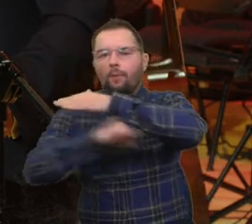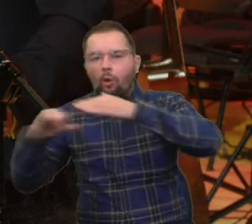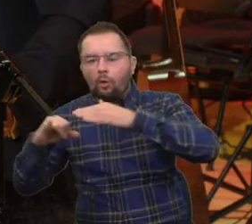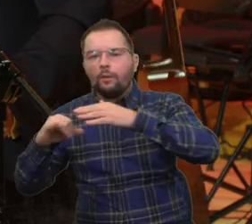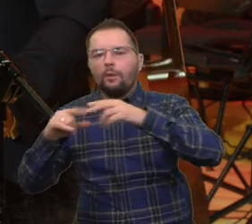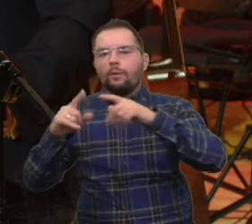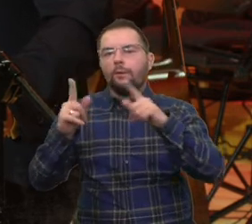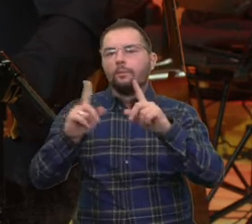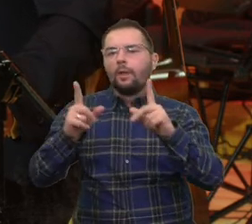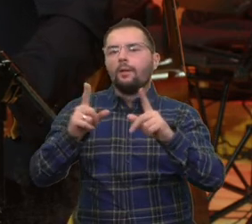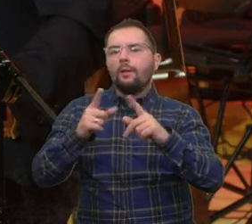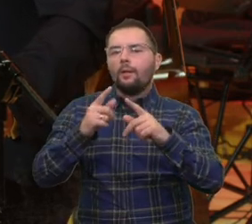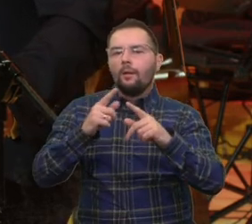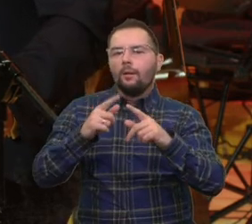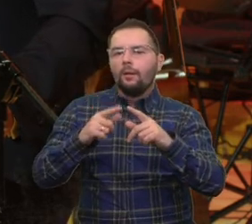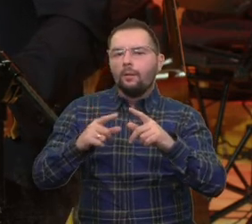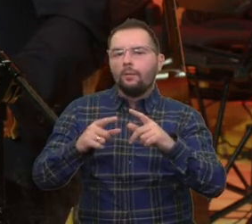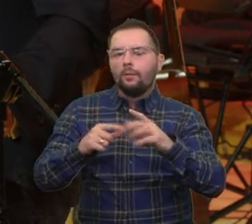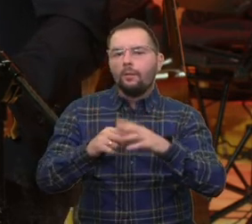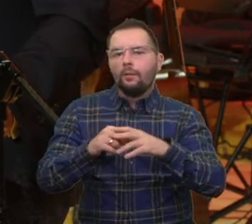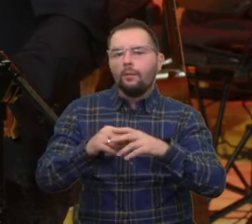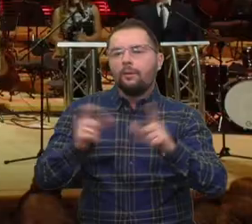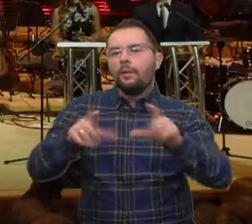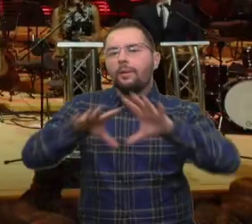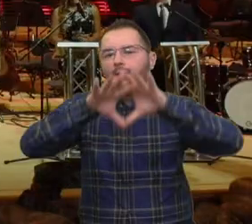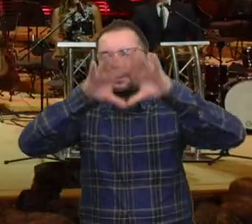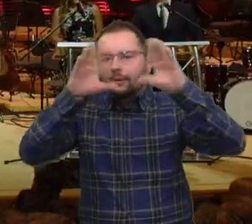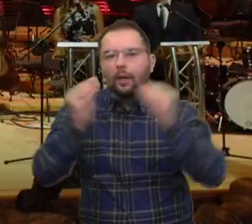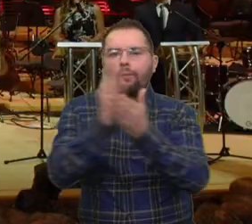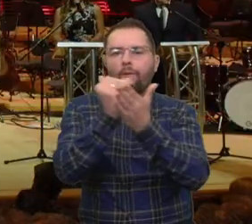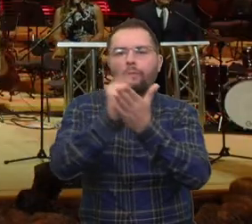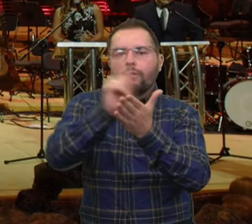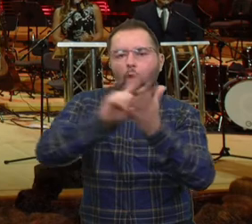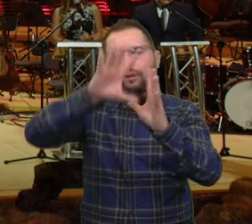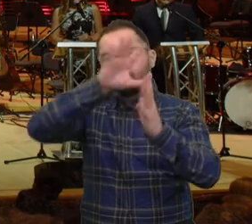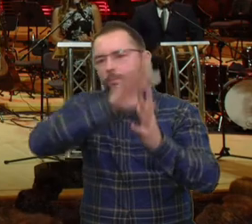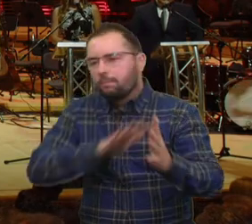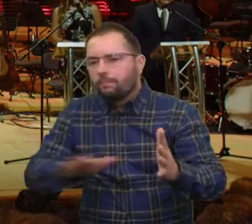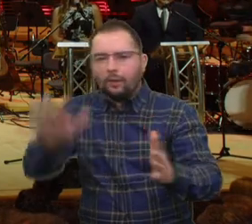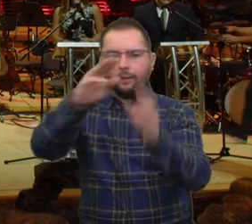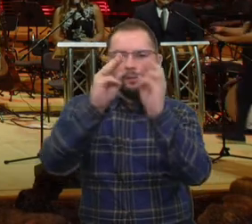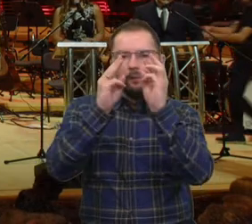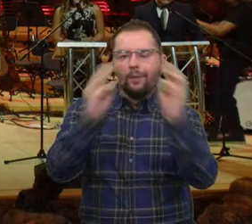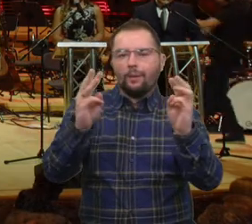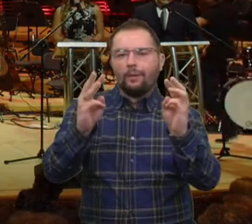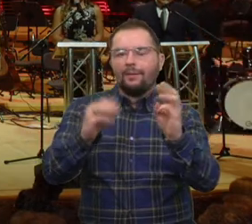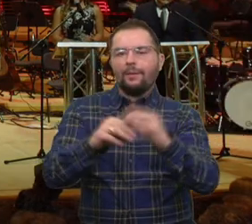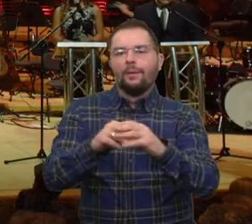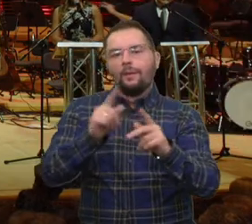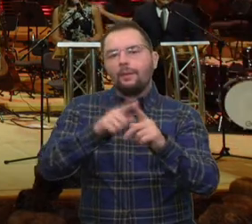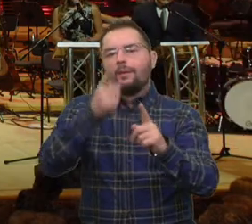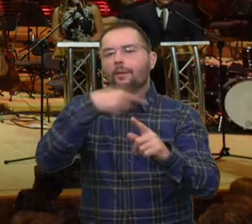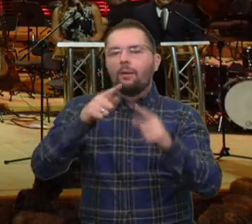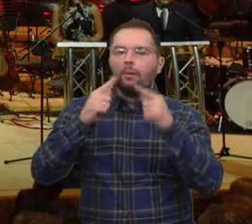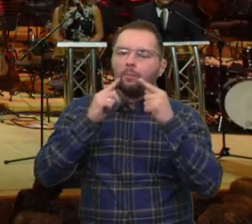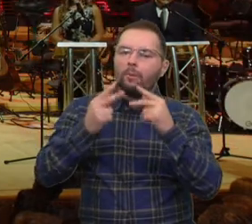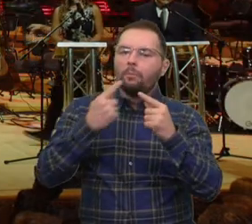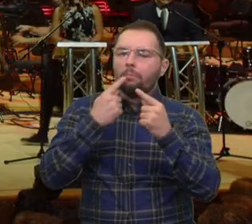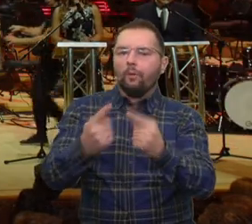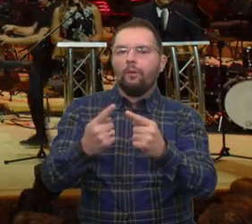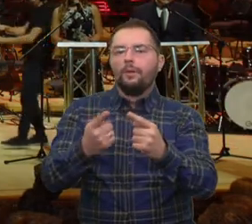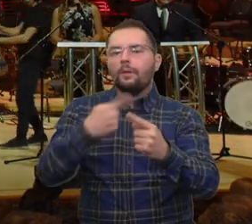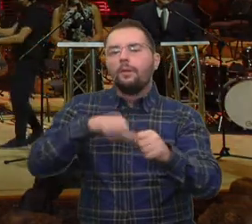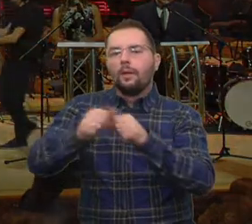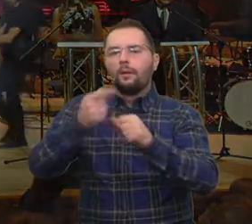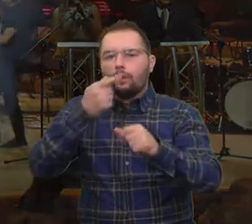znaczenie absolutnie każdej części naszego wspaniałego województwa. Myślę, że każdy z nas może to powiedzieć, że naprawdę możemy